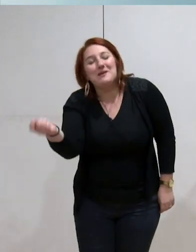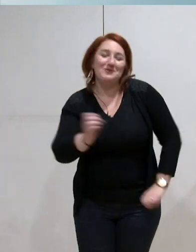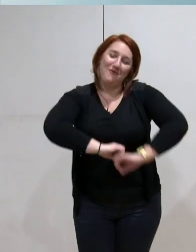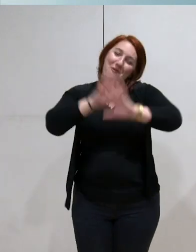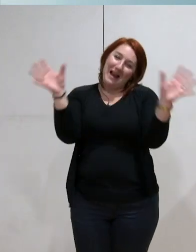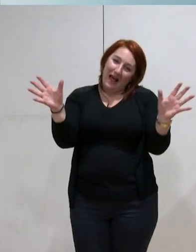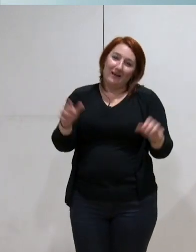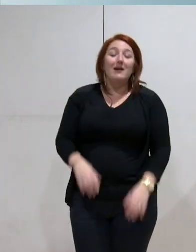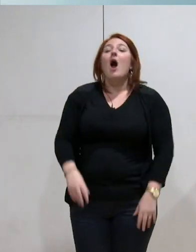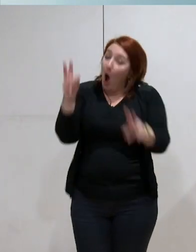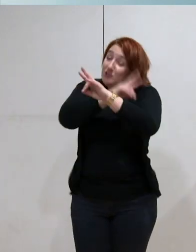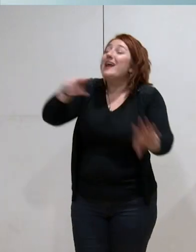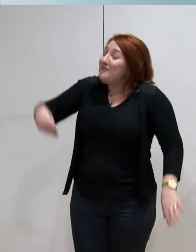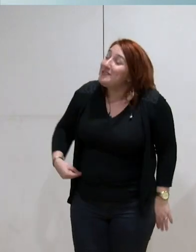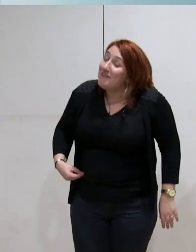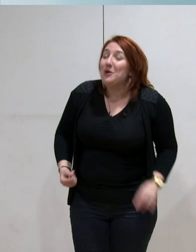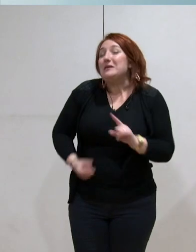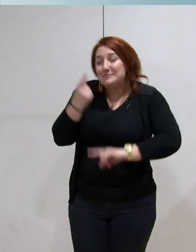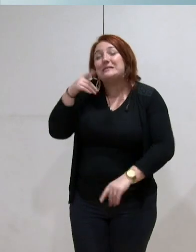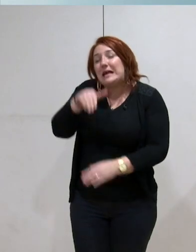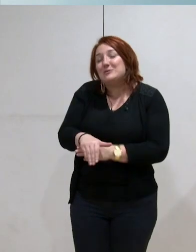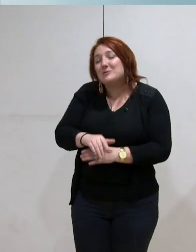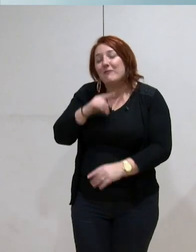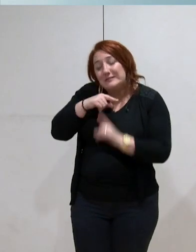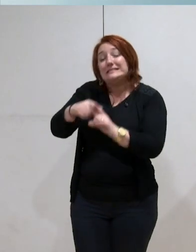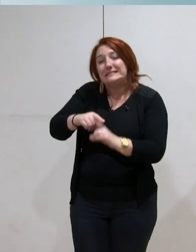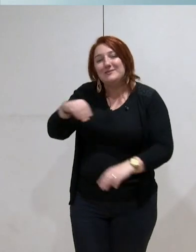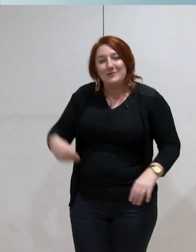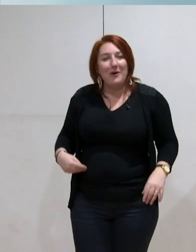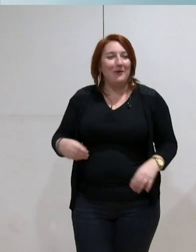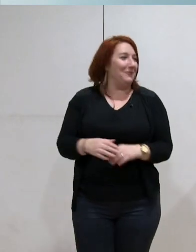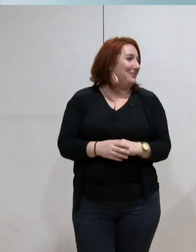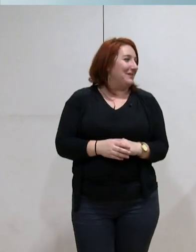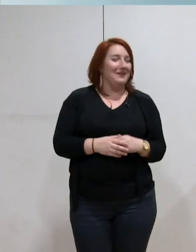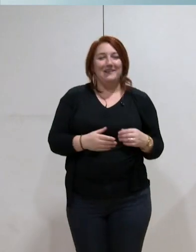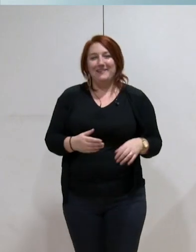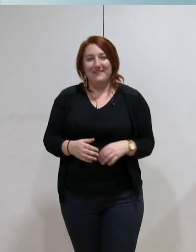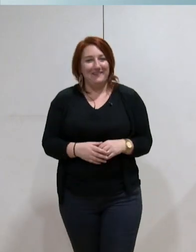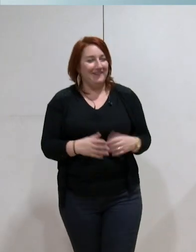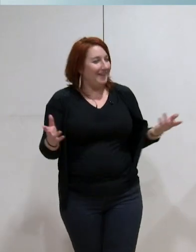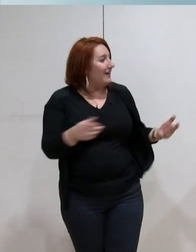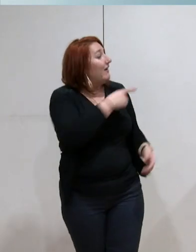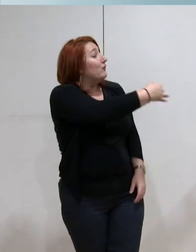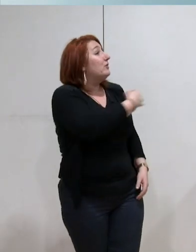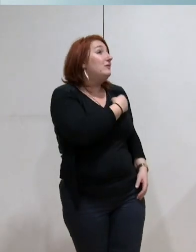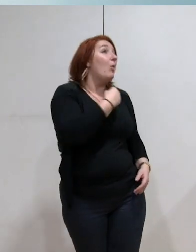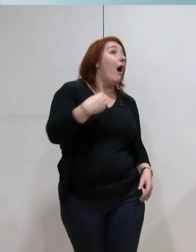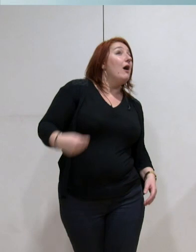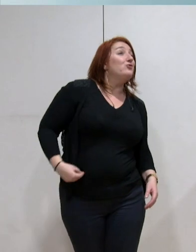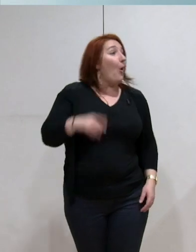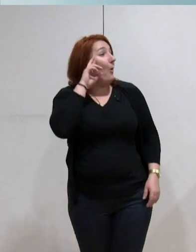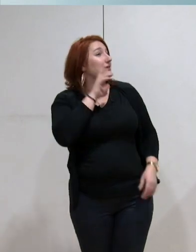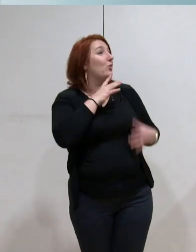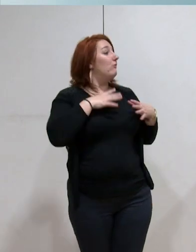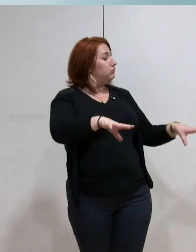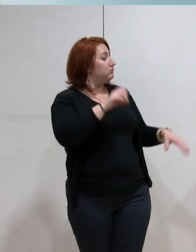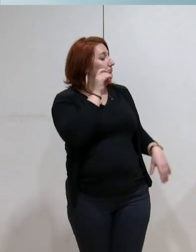façon générale d'ailleurs c'est vous de dire de j'ai raison si j'ai soit bien clair sur l'ensemble de vos